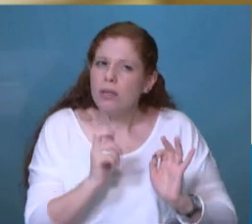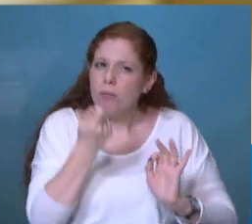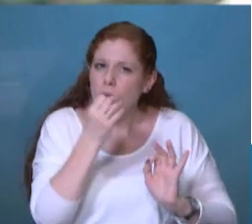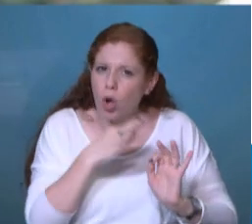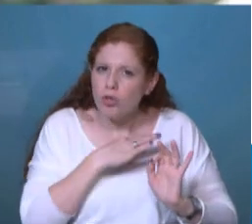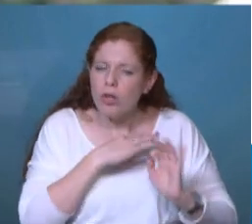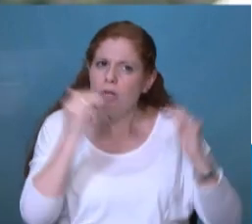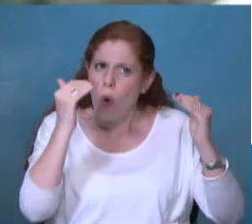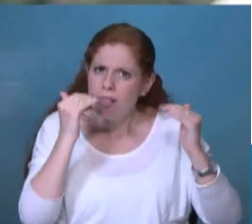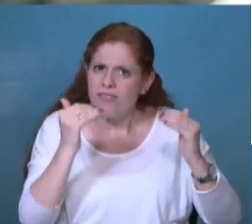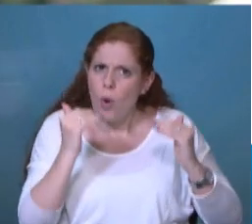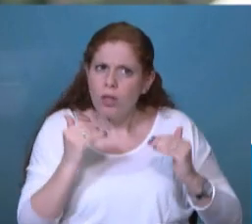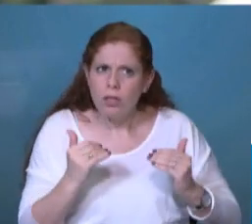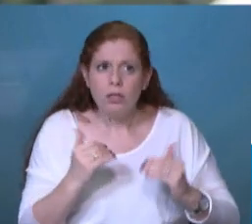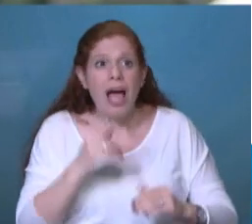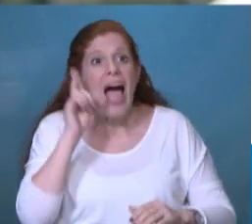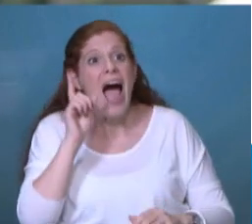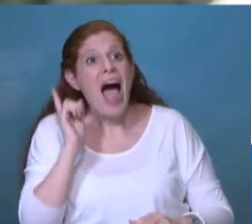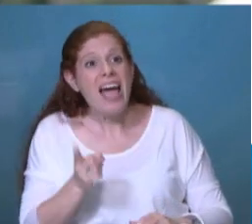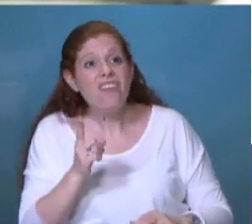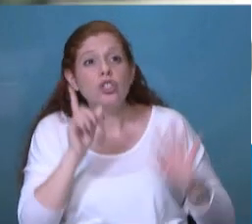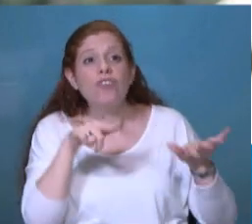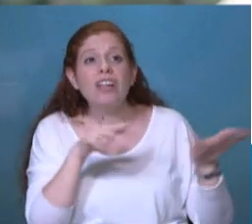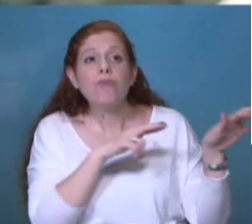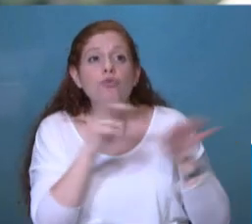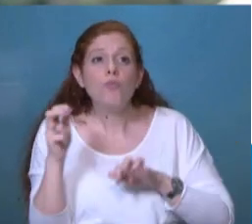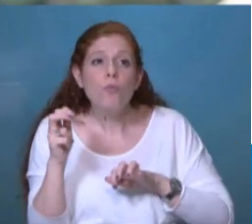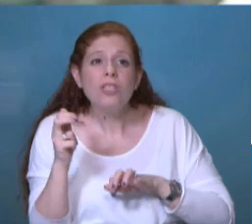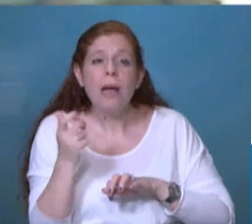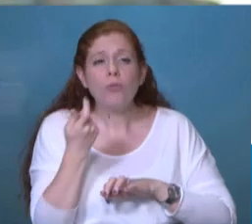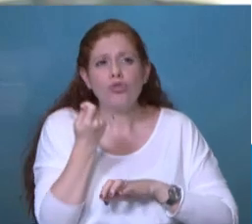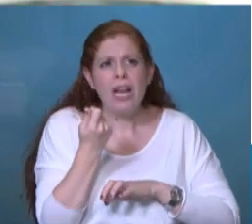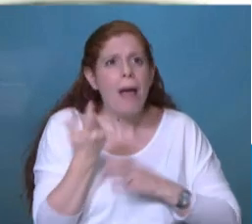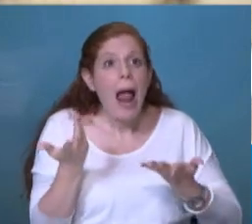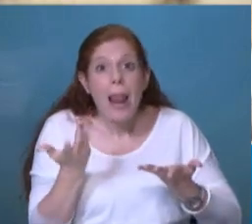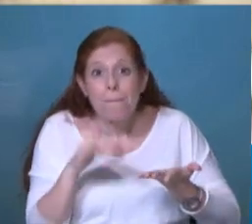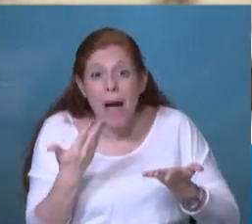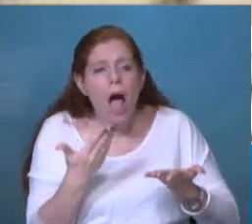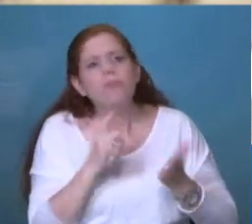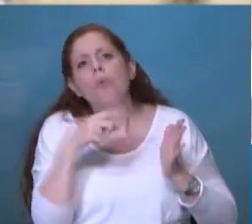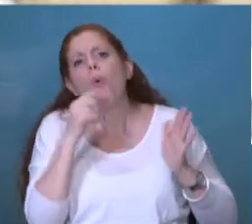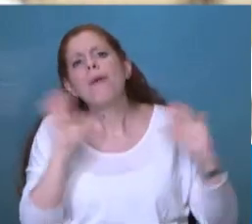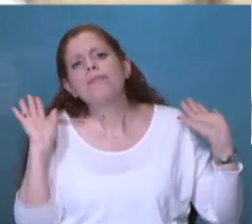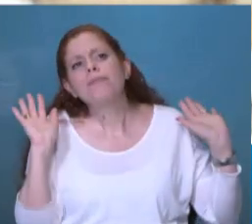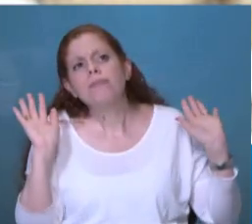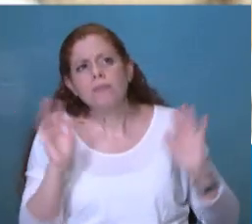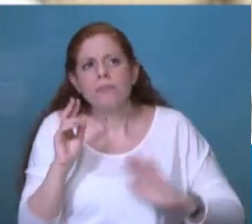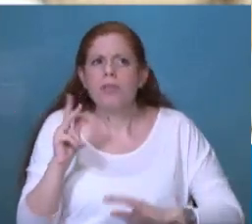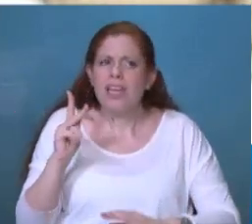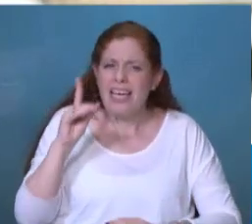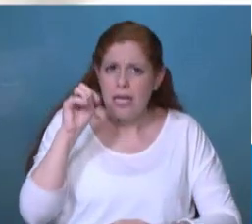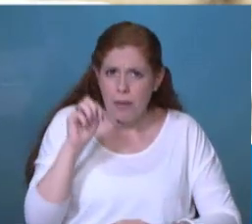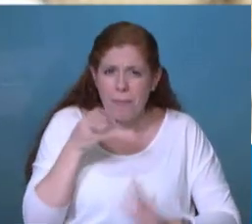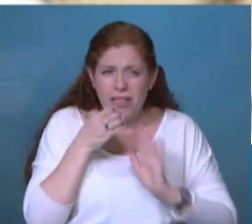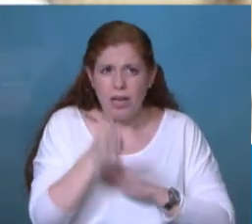יורדת ויורדת. חייב 7,872 שקלים, על מה לא מצוין פה שום דבר. קדם נכנס למערכת